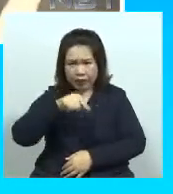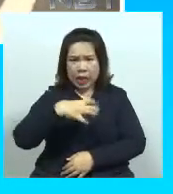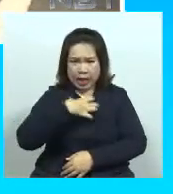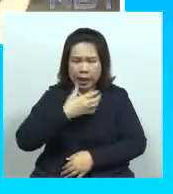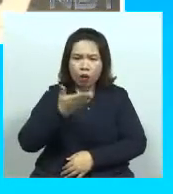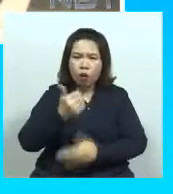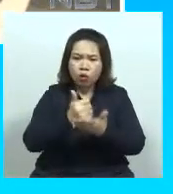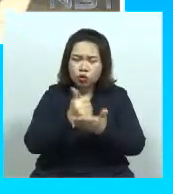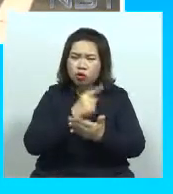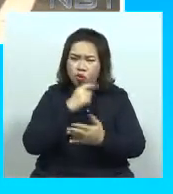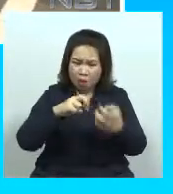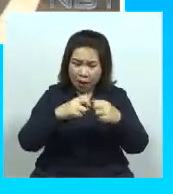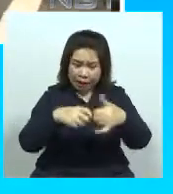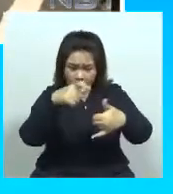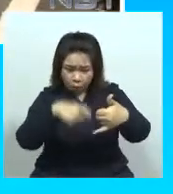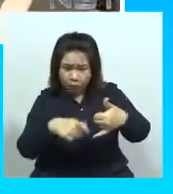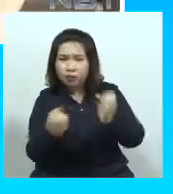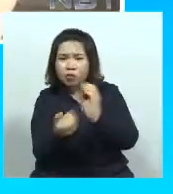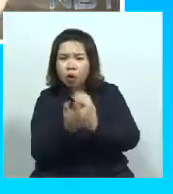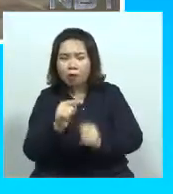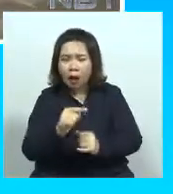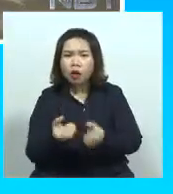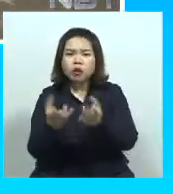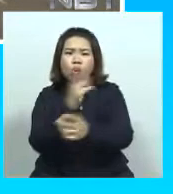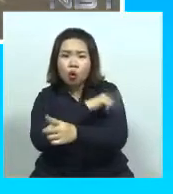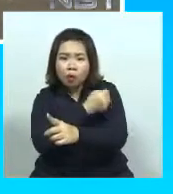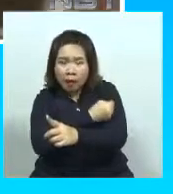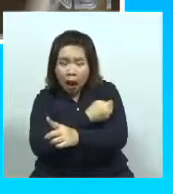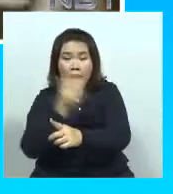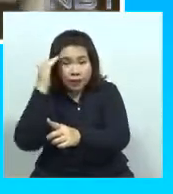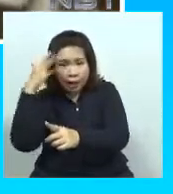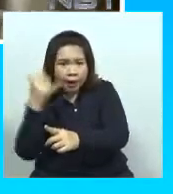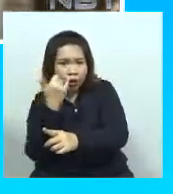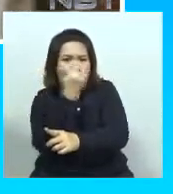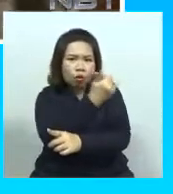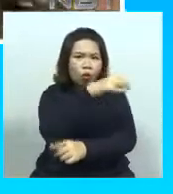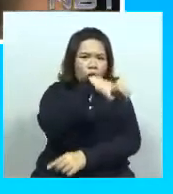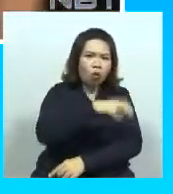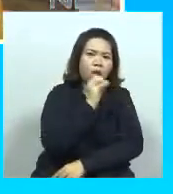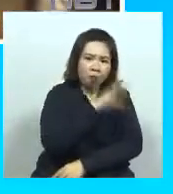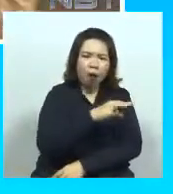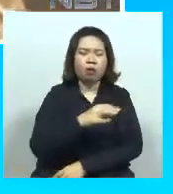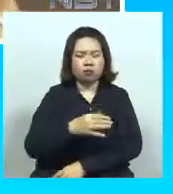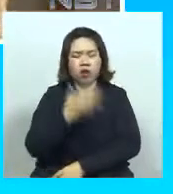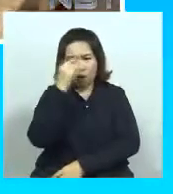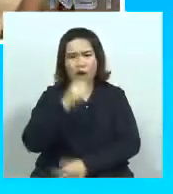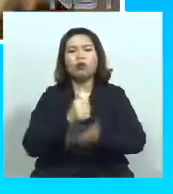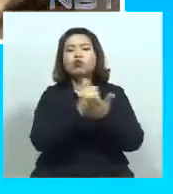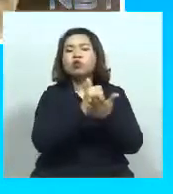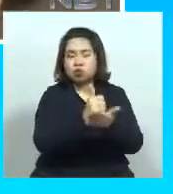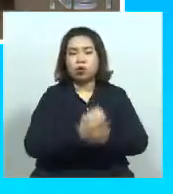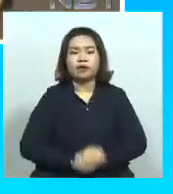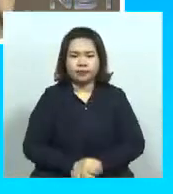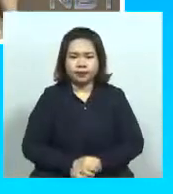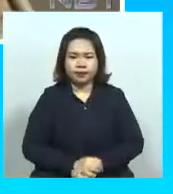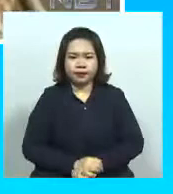ให้ทางฝ่ายฮ่องกงนะครับรีบแจ้งศาลกงสุลใหญ่ในทันทีครับเพื่อที่เราจะได้ดำเนินการให้ความช่วยเหลือต่อไป ค่ะแล้วตั้งแต่การชุม